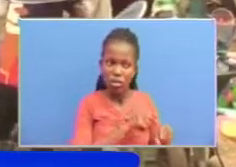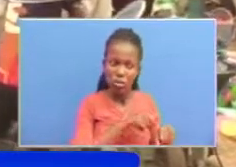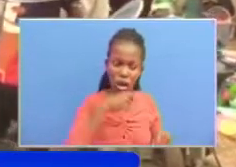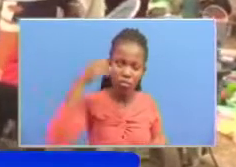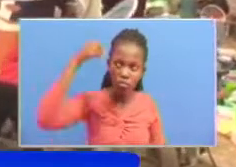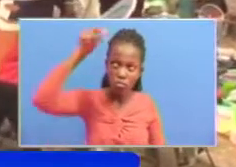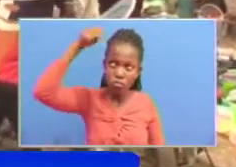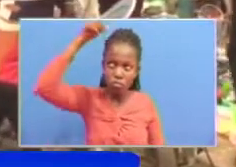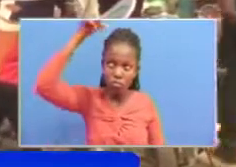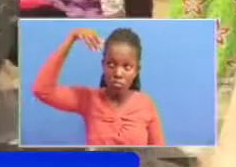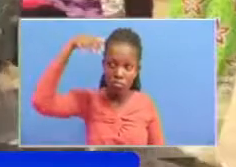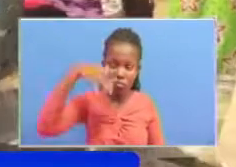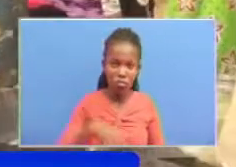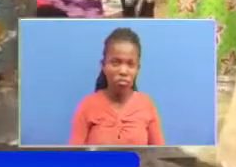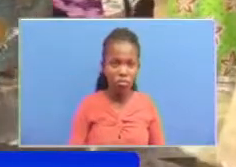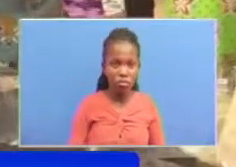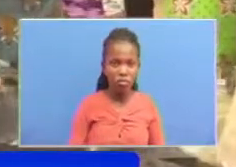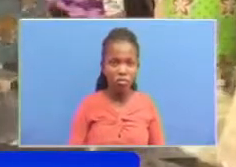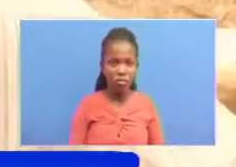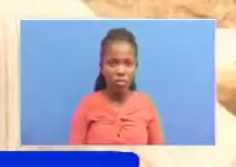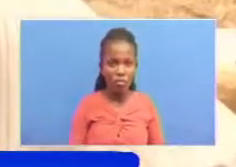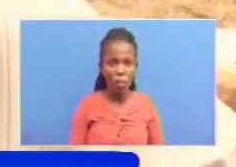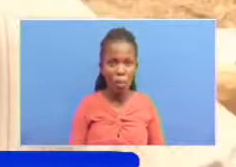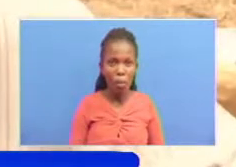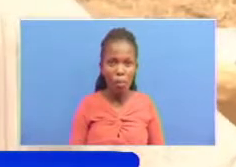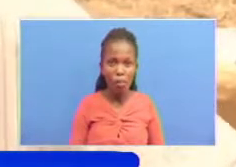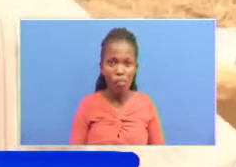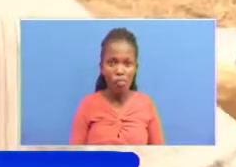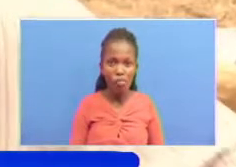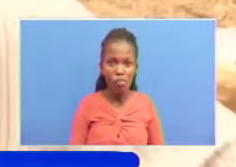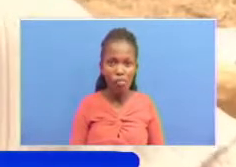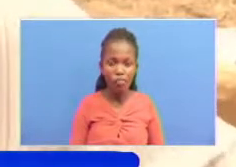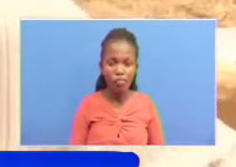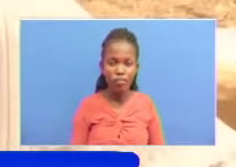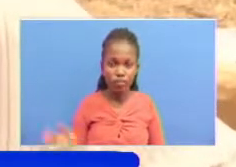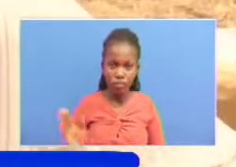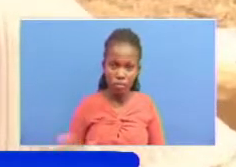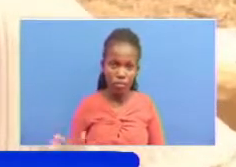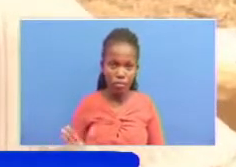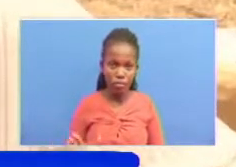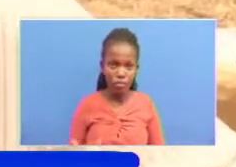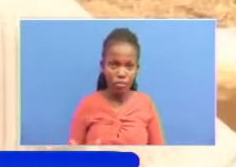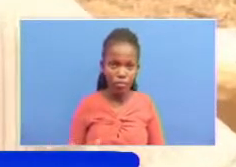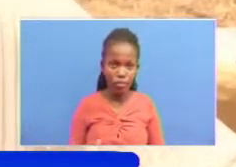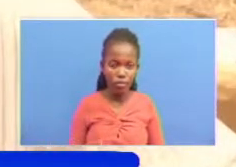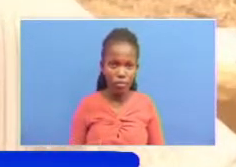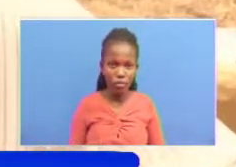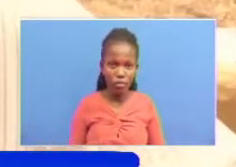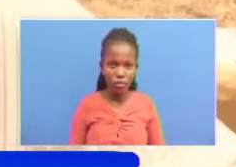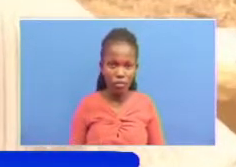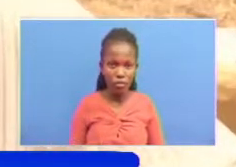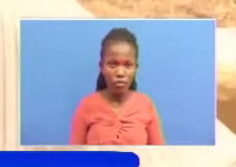tuwe kaneza na nimu atutethesia. Kwa ngila edo habeo na nini peo na mwana tu kanengo. Onyabazi tu kako